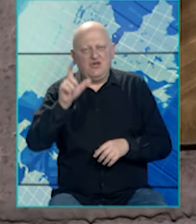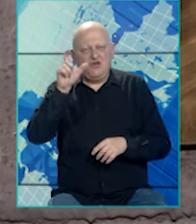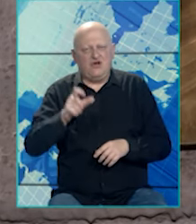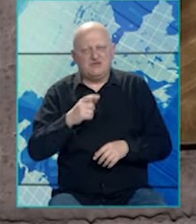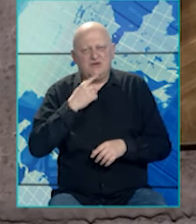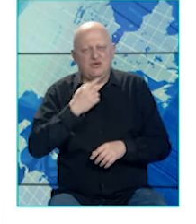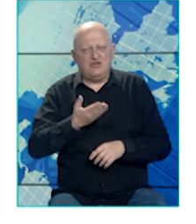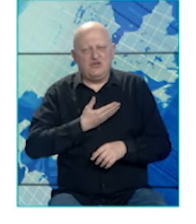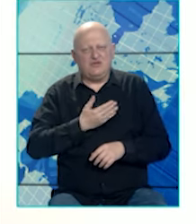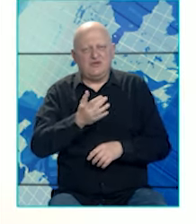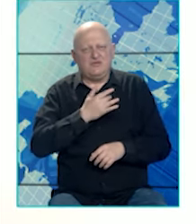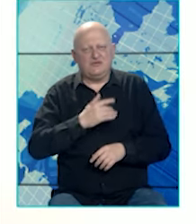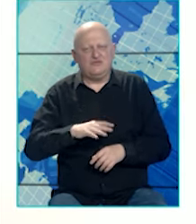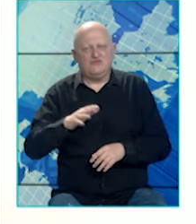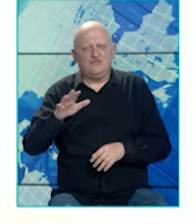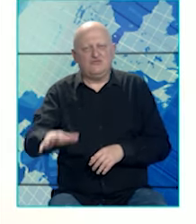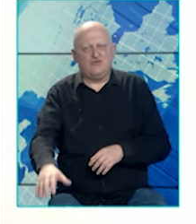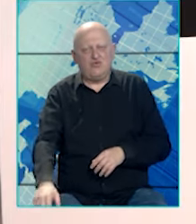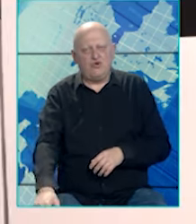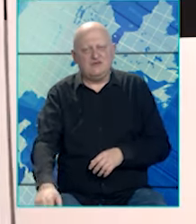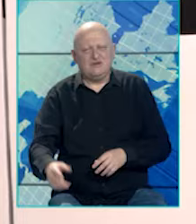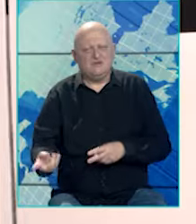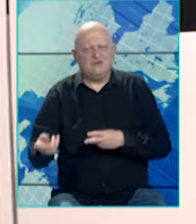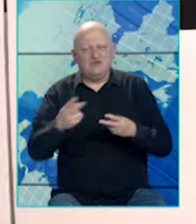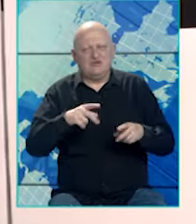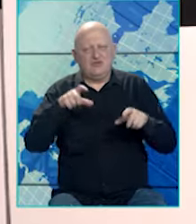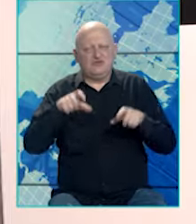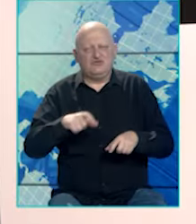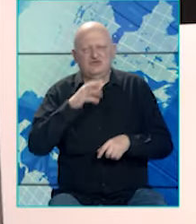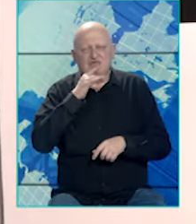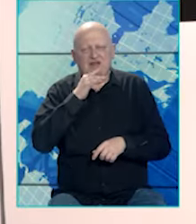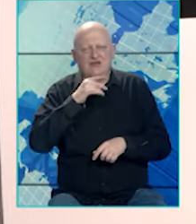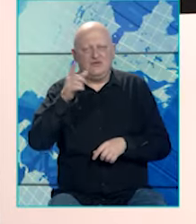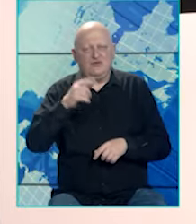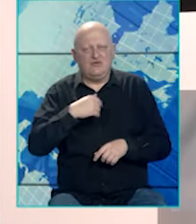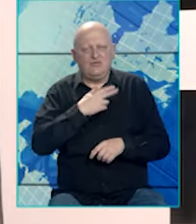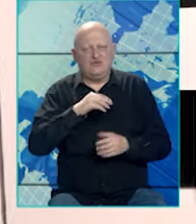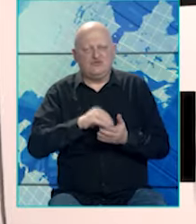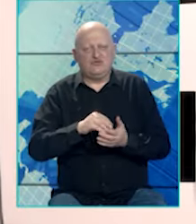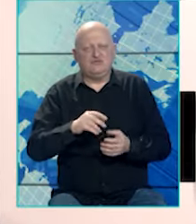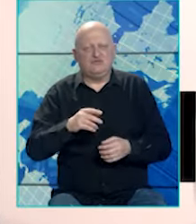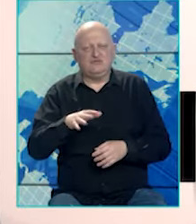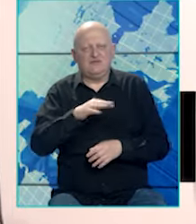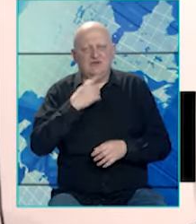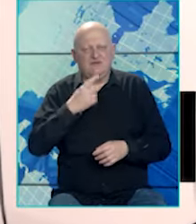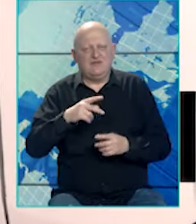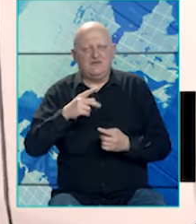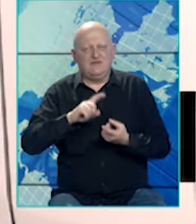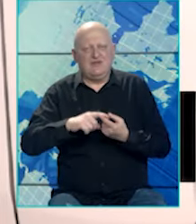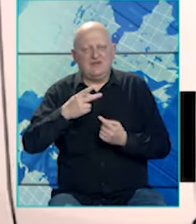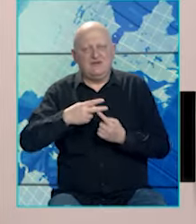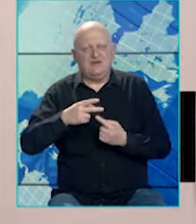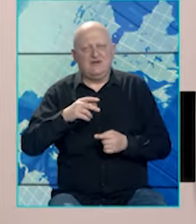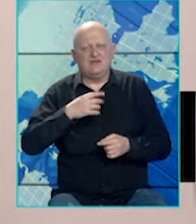prijave. Osoba koja je zadobila povrede u predjelu potkoljenice prebačena je na KCUS. Policija je još uvijek na terenu, kazala je za